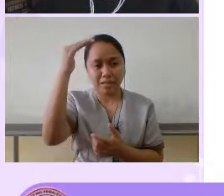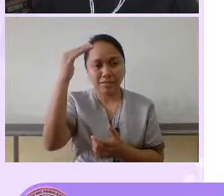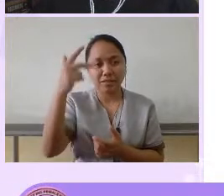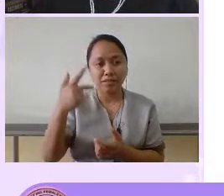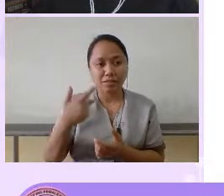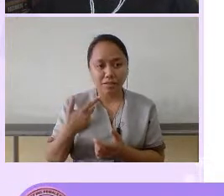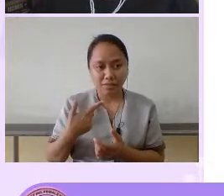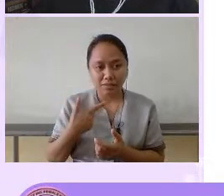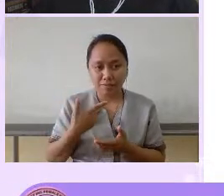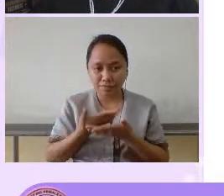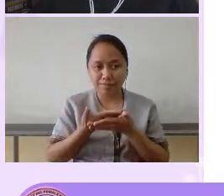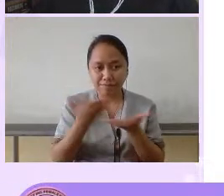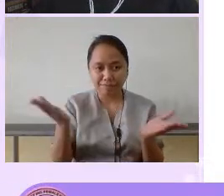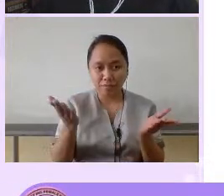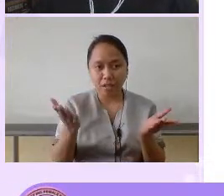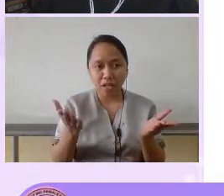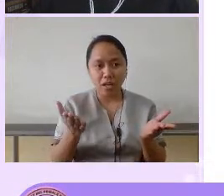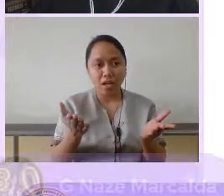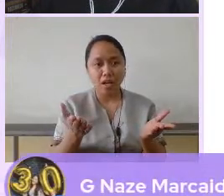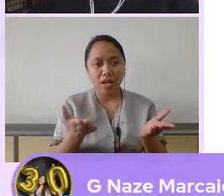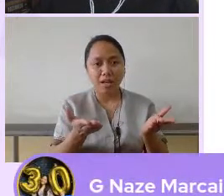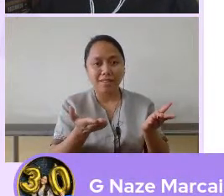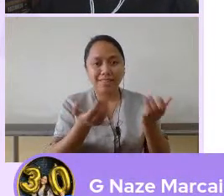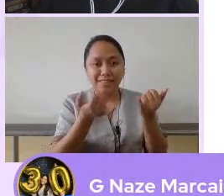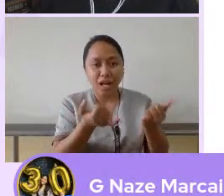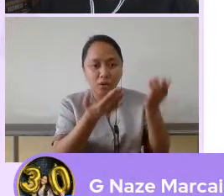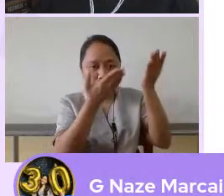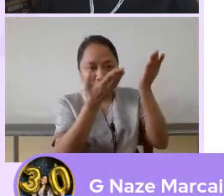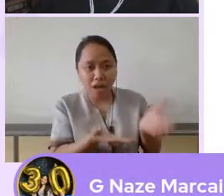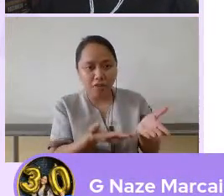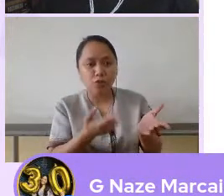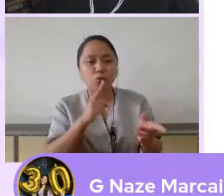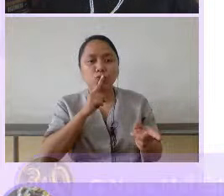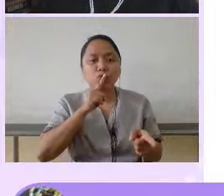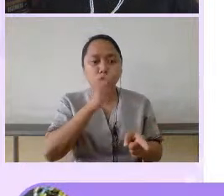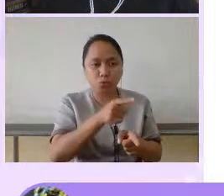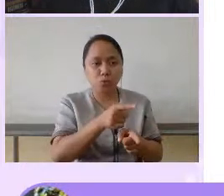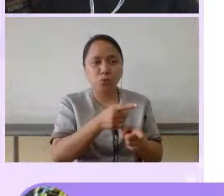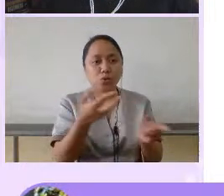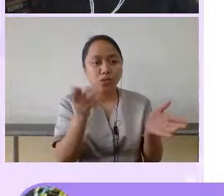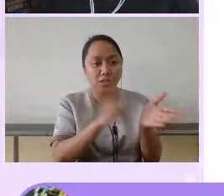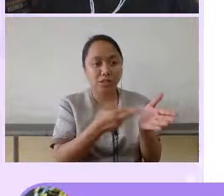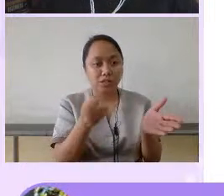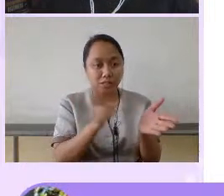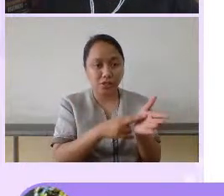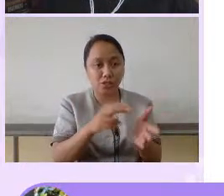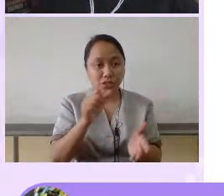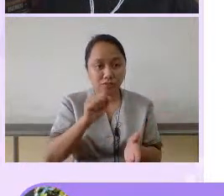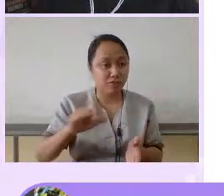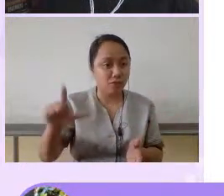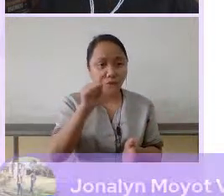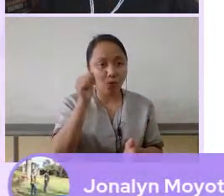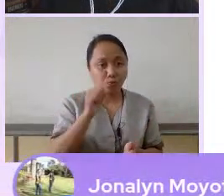Ito naman po yung actual registration ng mga